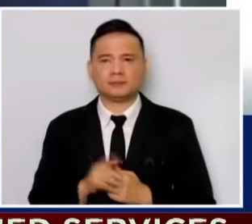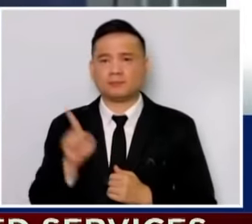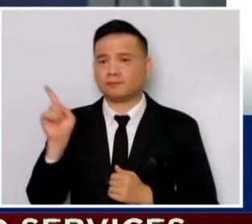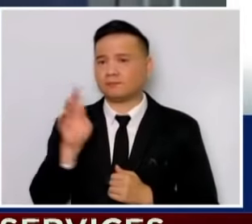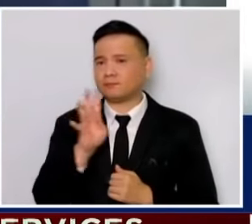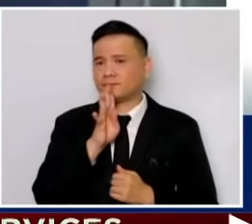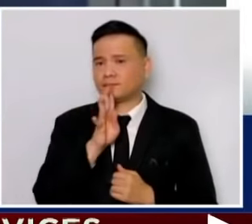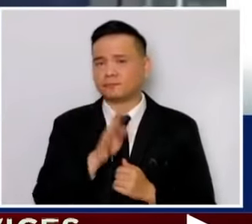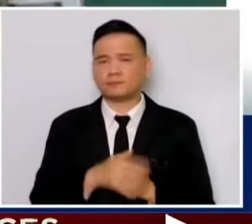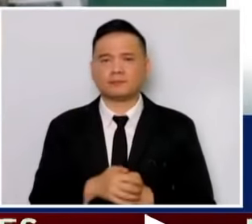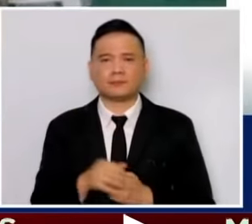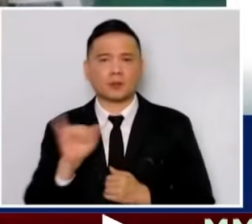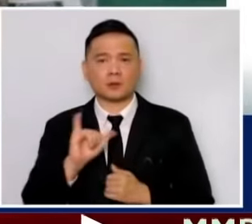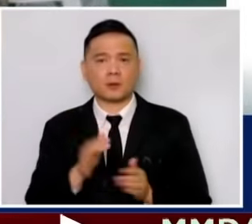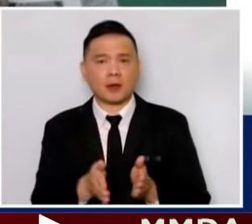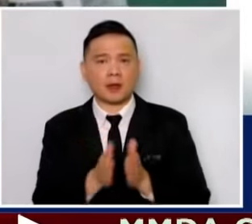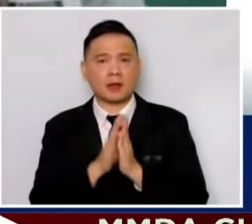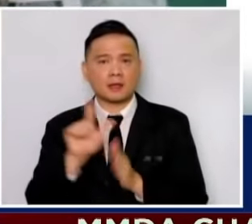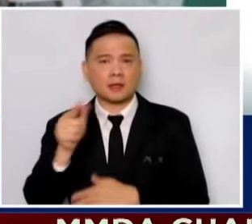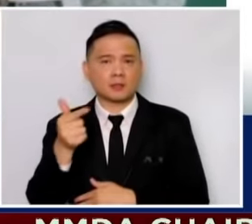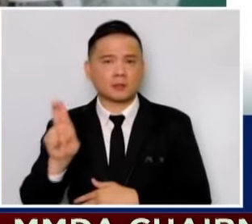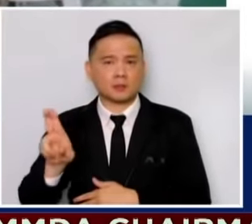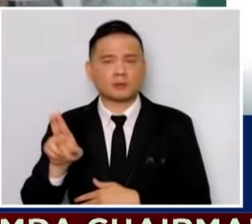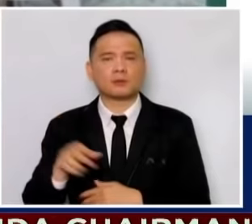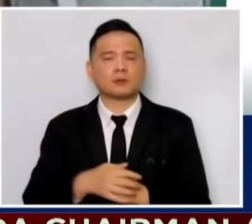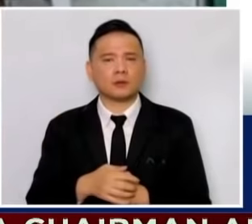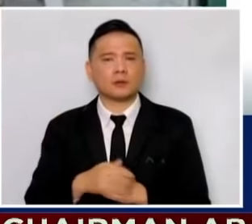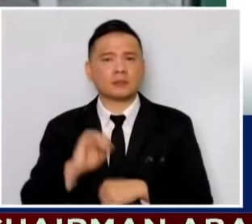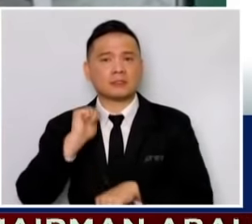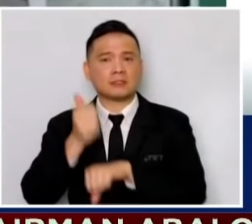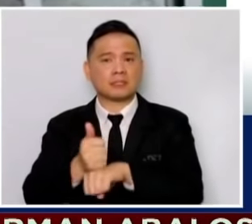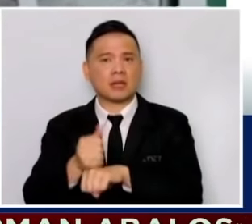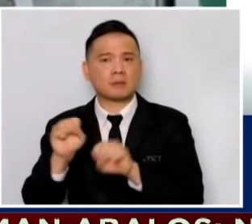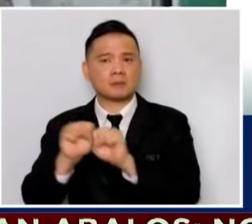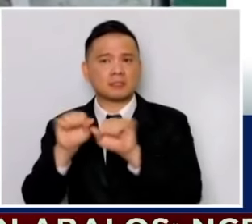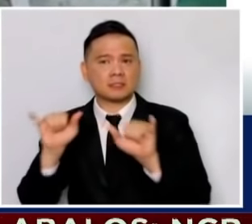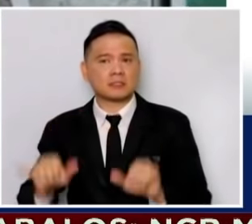to activate and make functional your triage